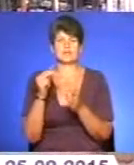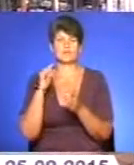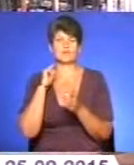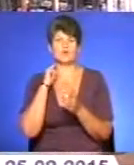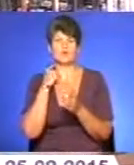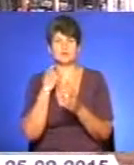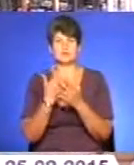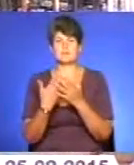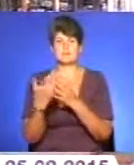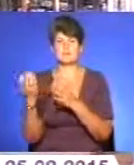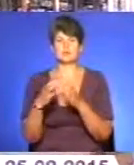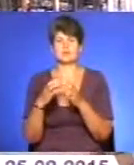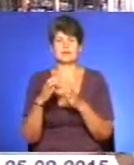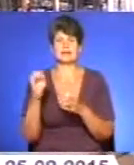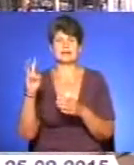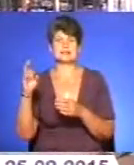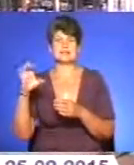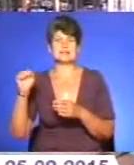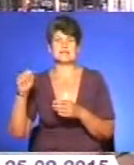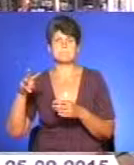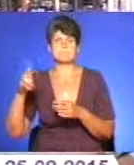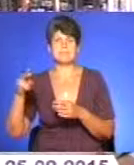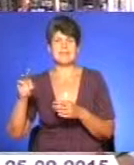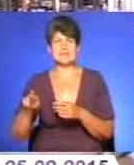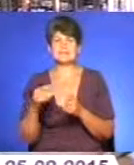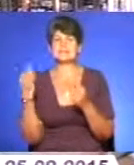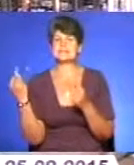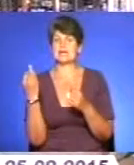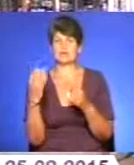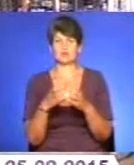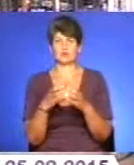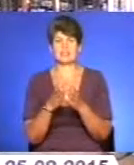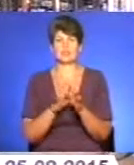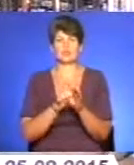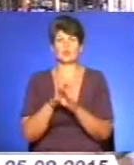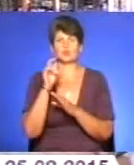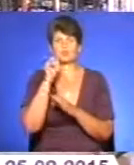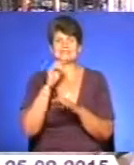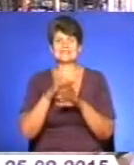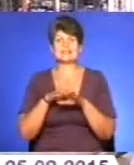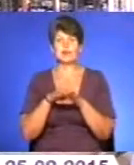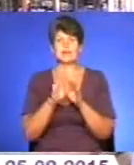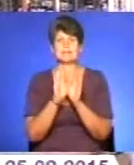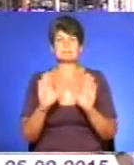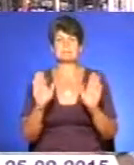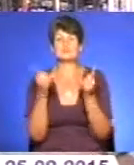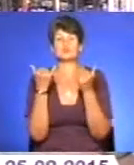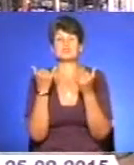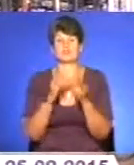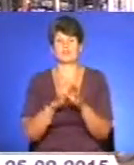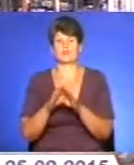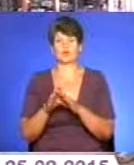Кіровоградщини. От, наприклад, колектив «Ексампея» – це дуже цікавий колектив, який виконує українські народні пісні у сучасному виконанні